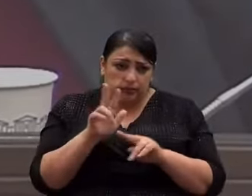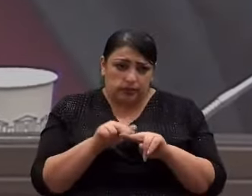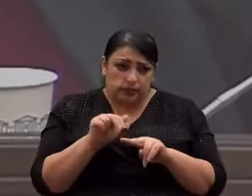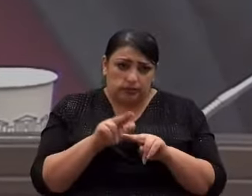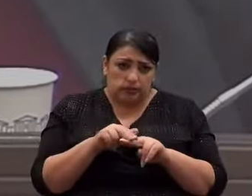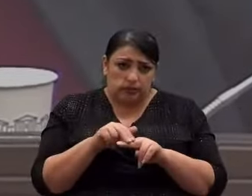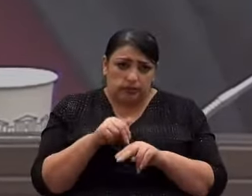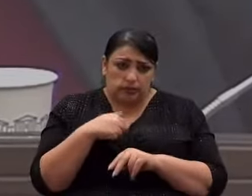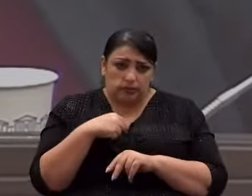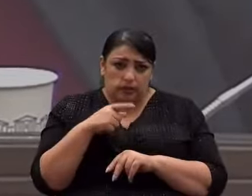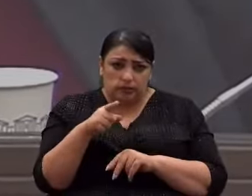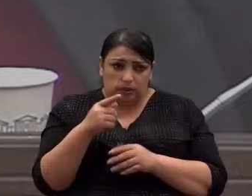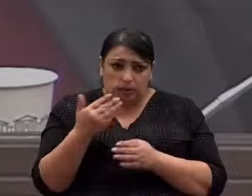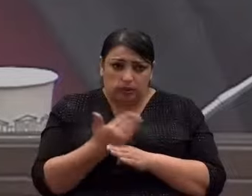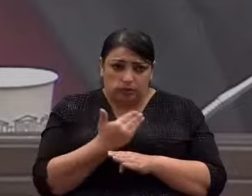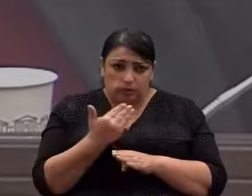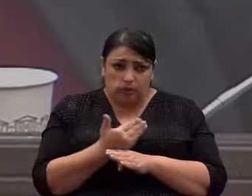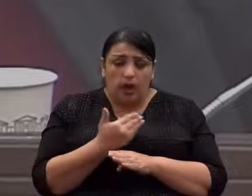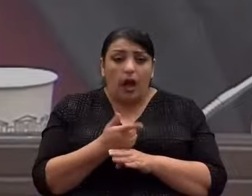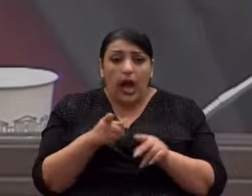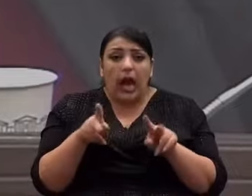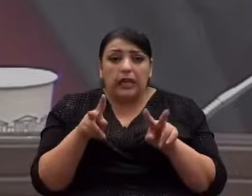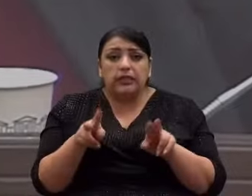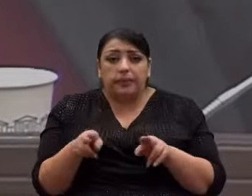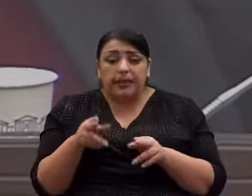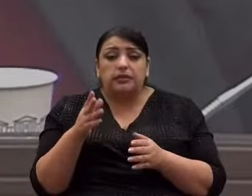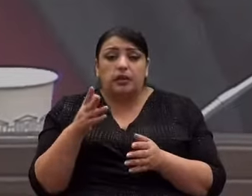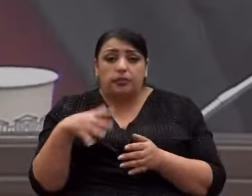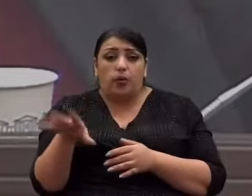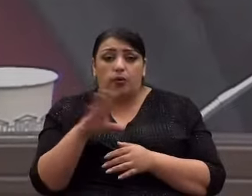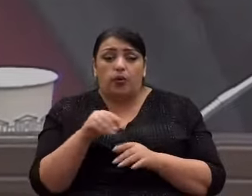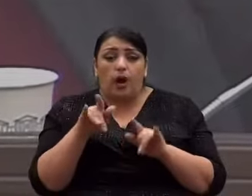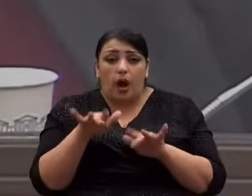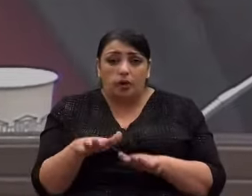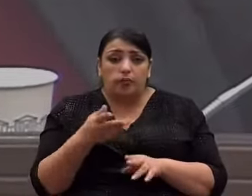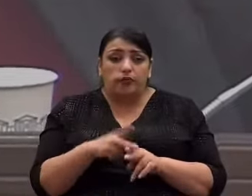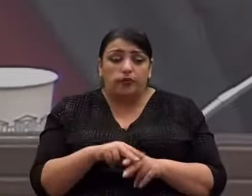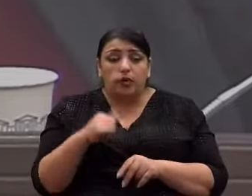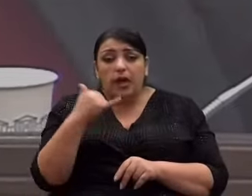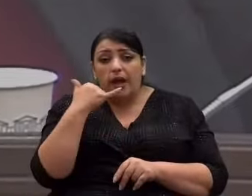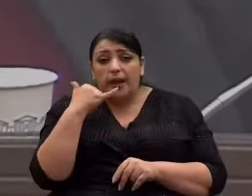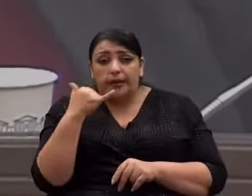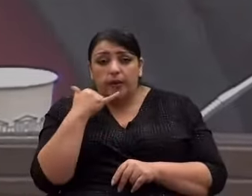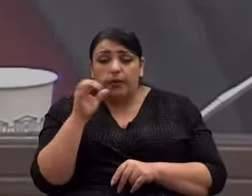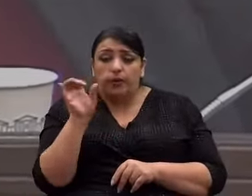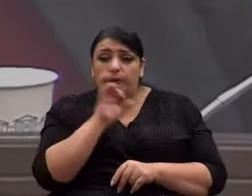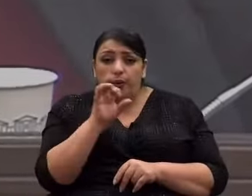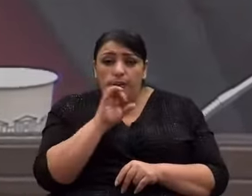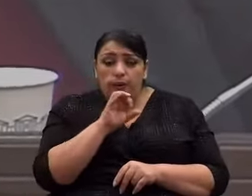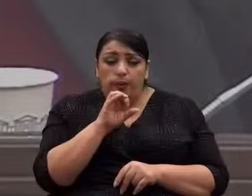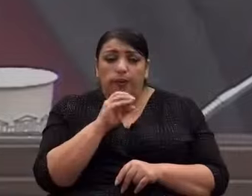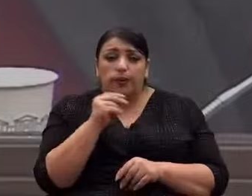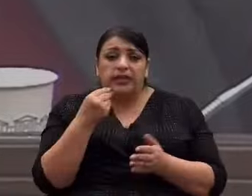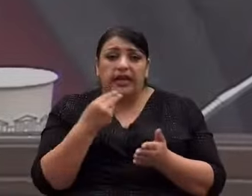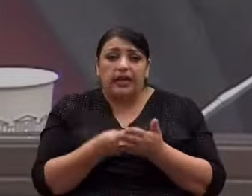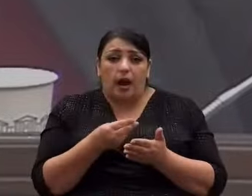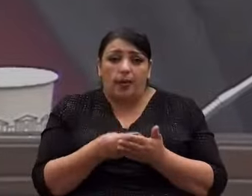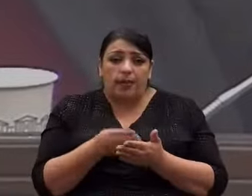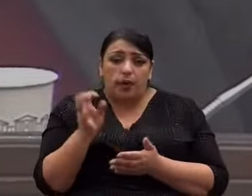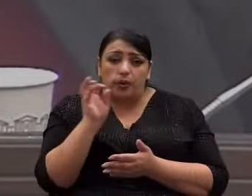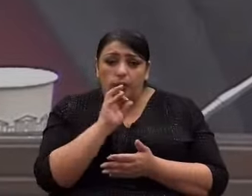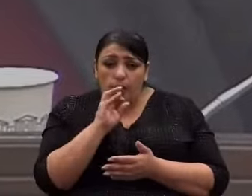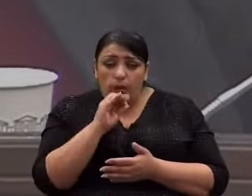ունեմ ձեզ համար, այդպես էլ անում են, որովհետև հեռախոսի գողության, դրամապանակի գողության,